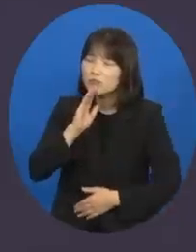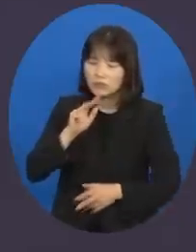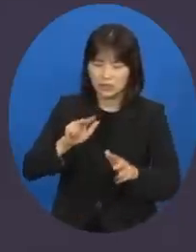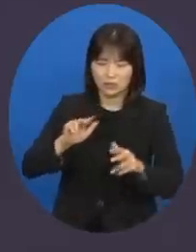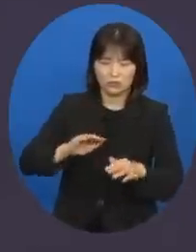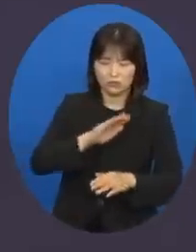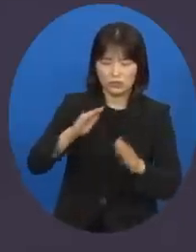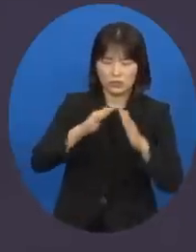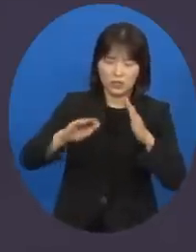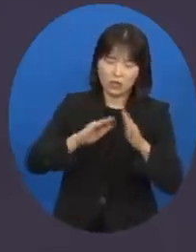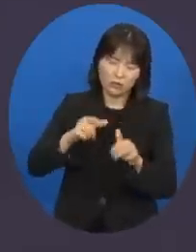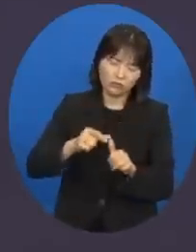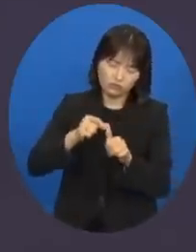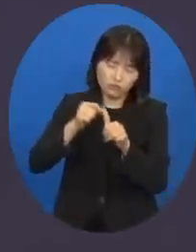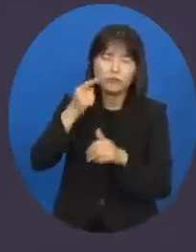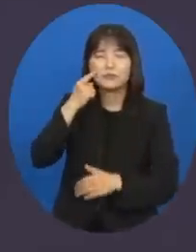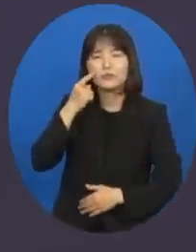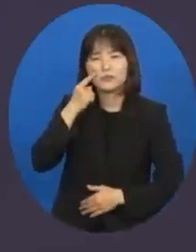좀 구원해 보세요.